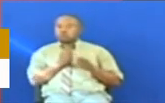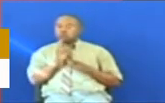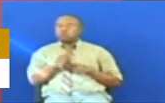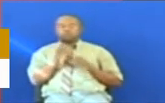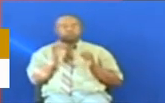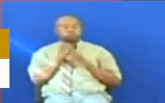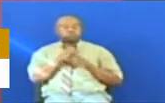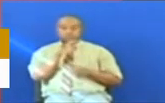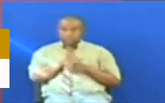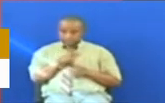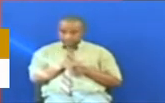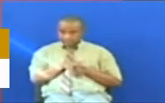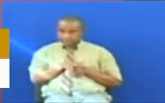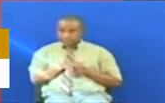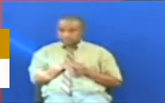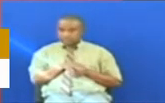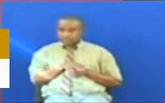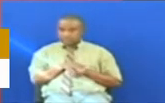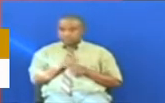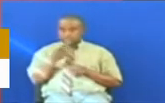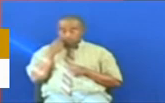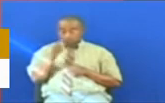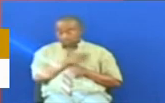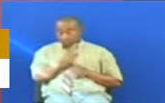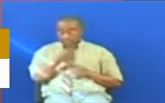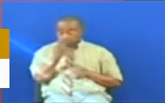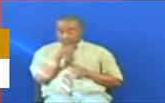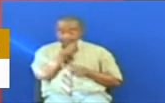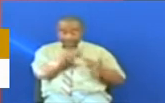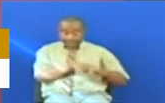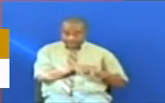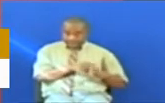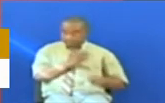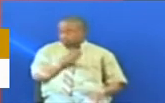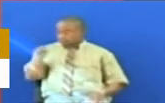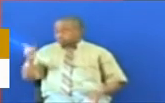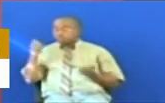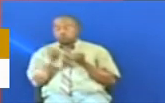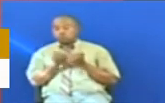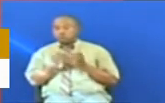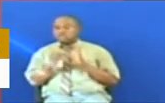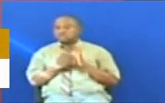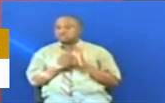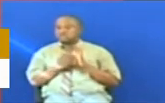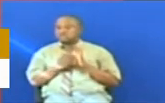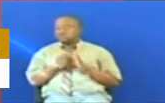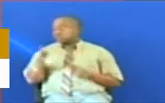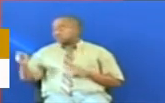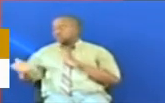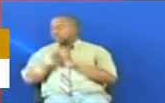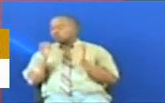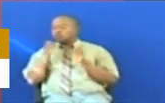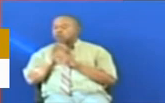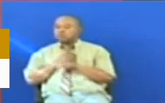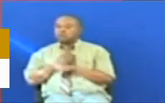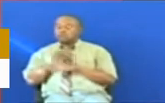malalamiko kwamba unakuta pande moja inakaa na pande nyingine kunatungwa sheria, alafu pande moja inaanza kulalamika juu